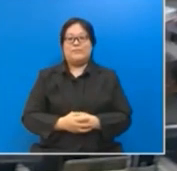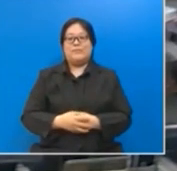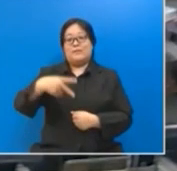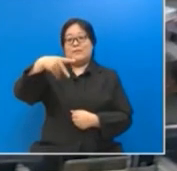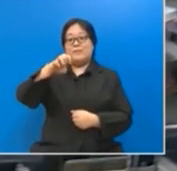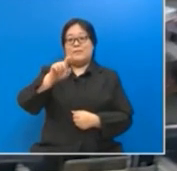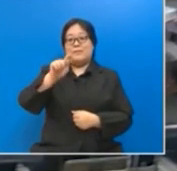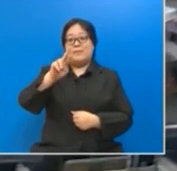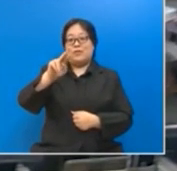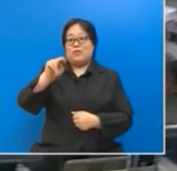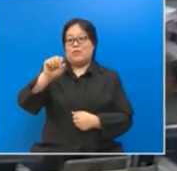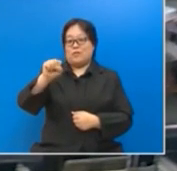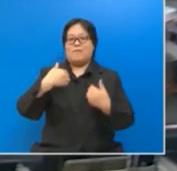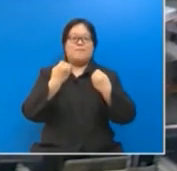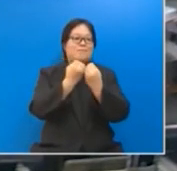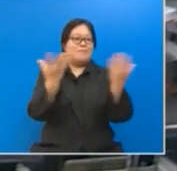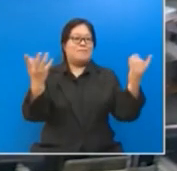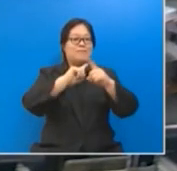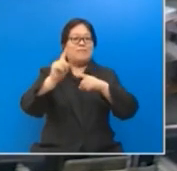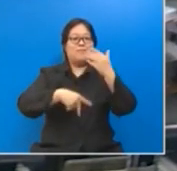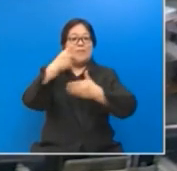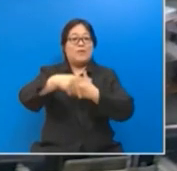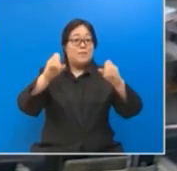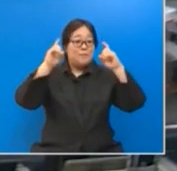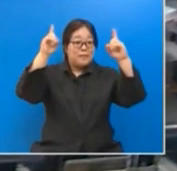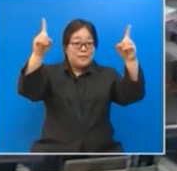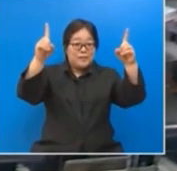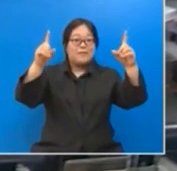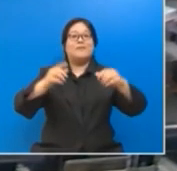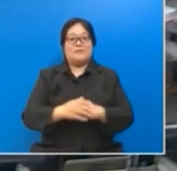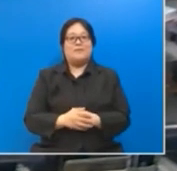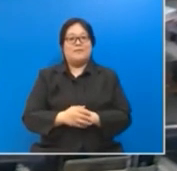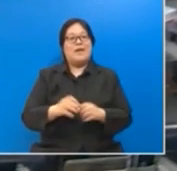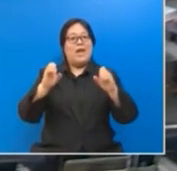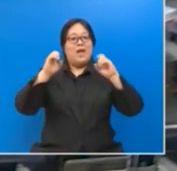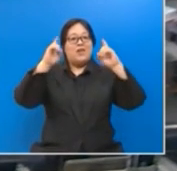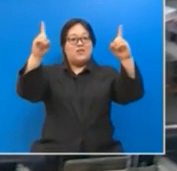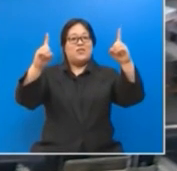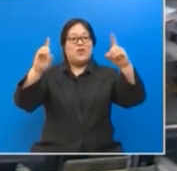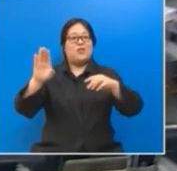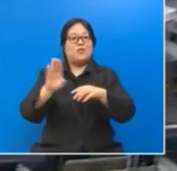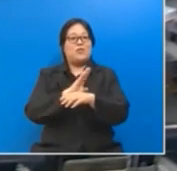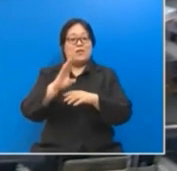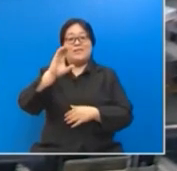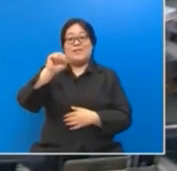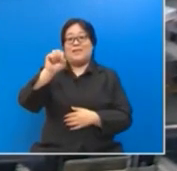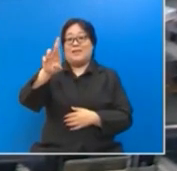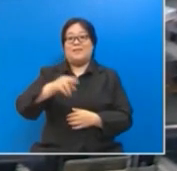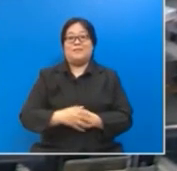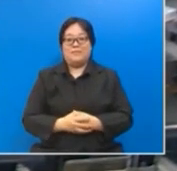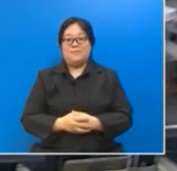Petronas melaksanakan pelbagai program pendidikan yang dikategori sebagai Education Corporate Social